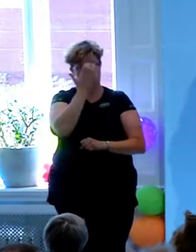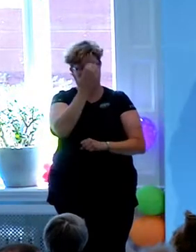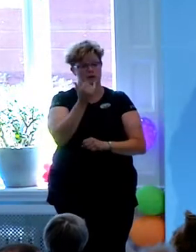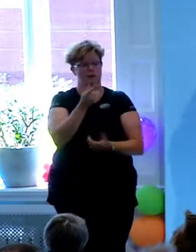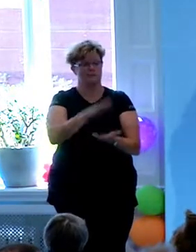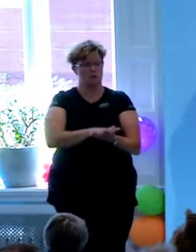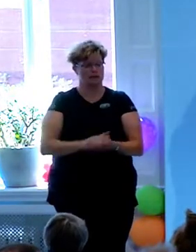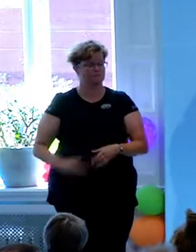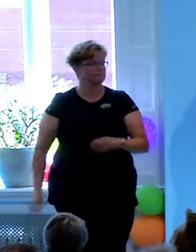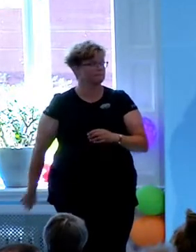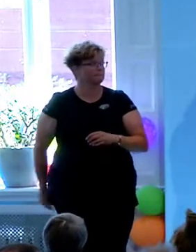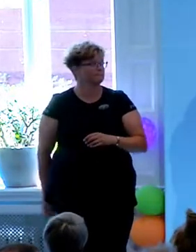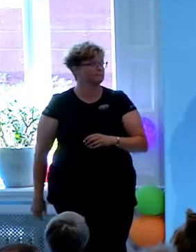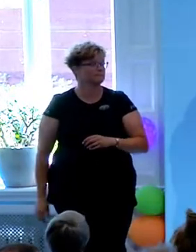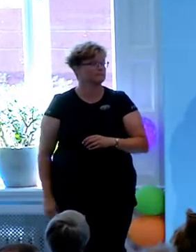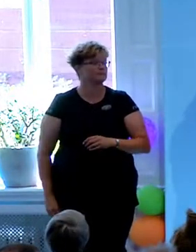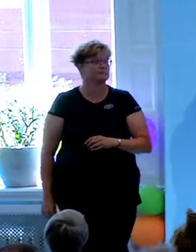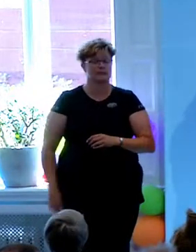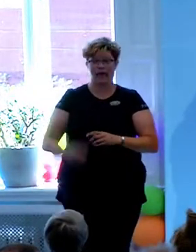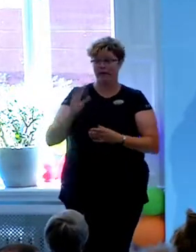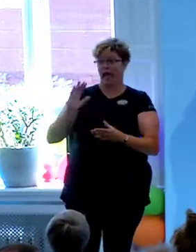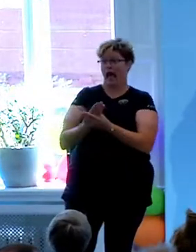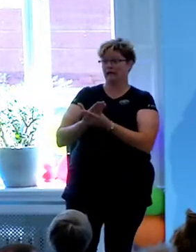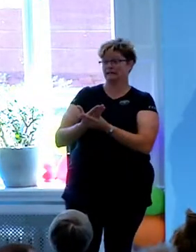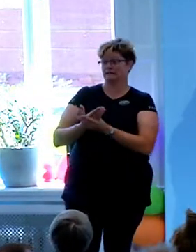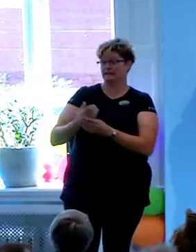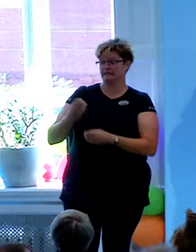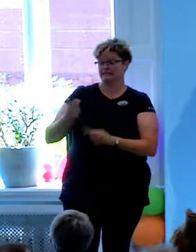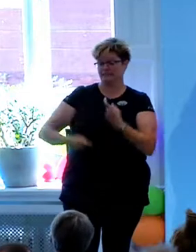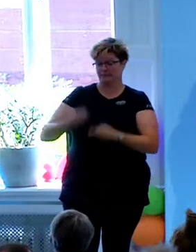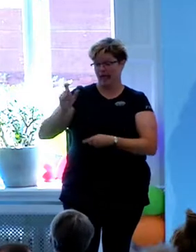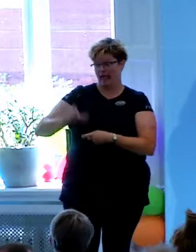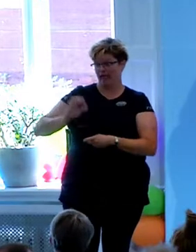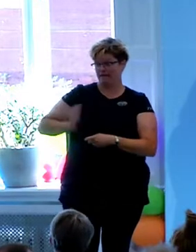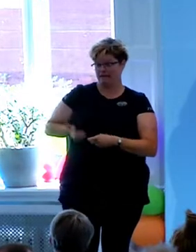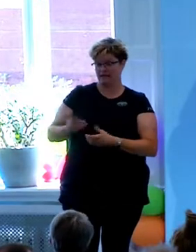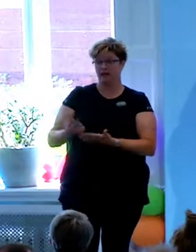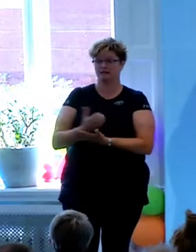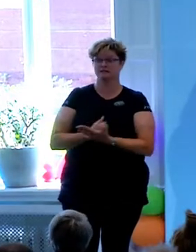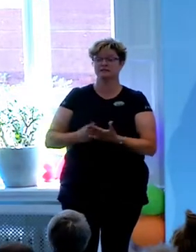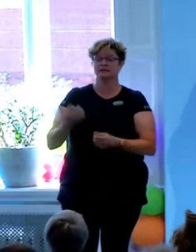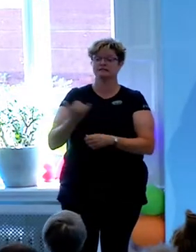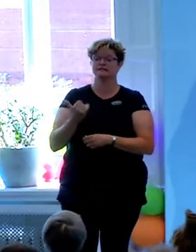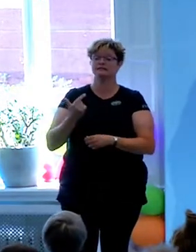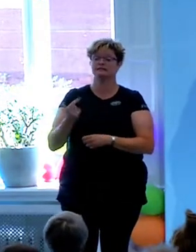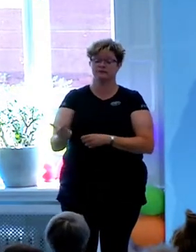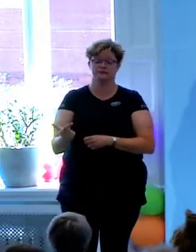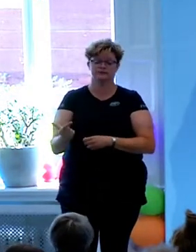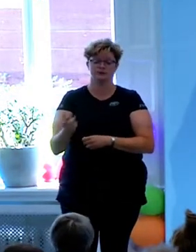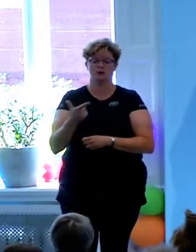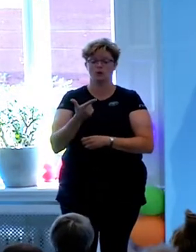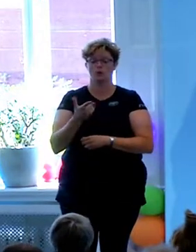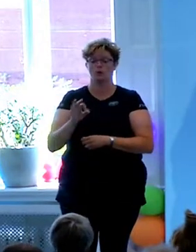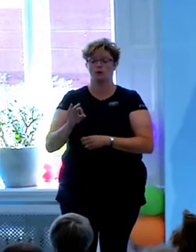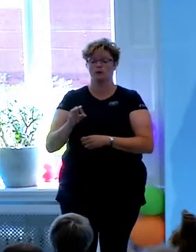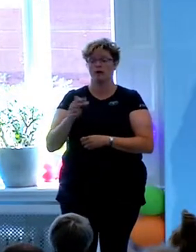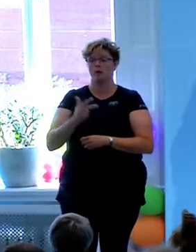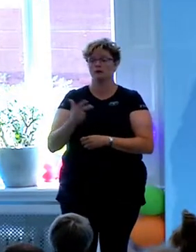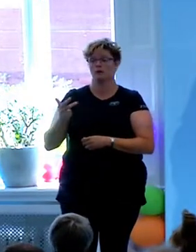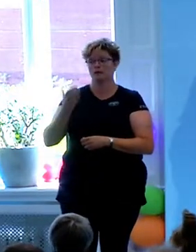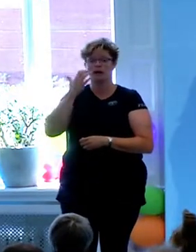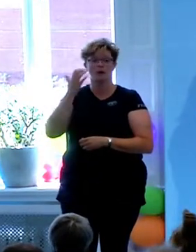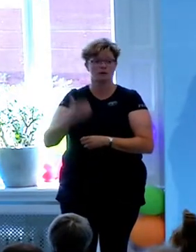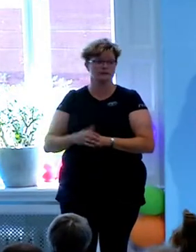kronor i månaden. En allsvensk spelare som är kvinna tjänade 10